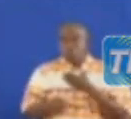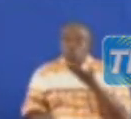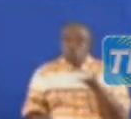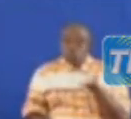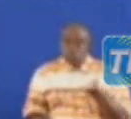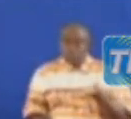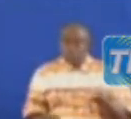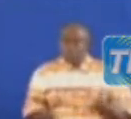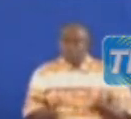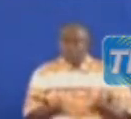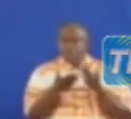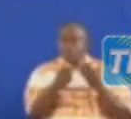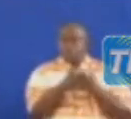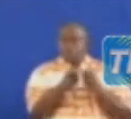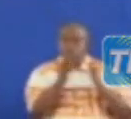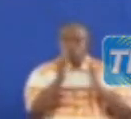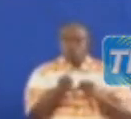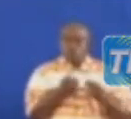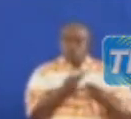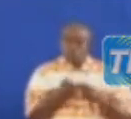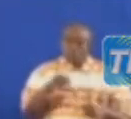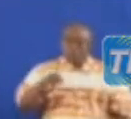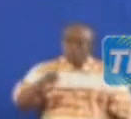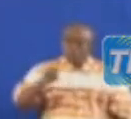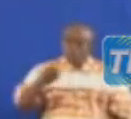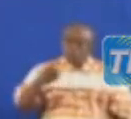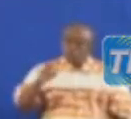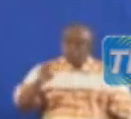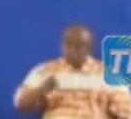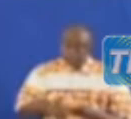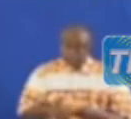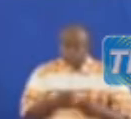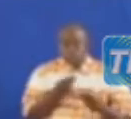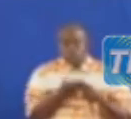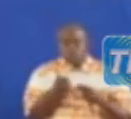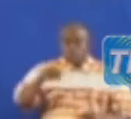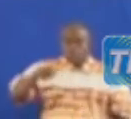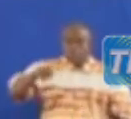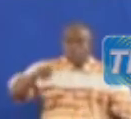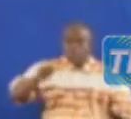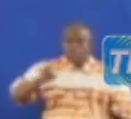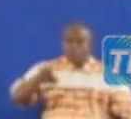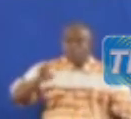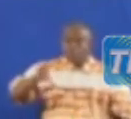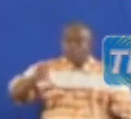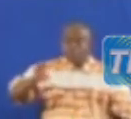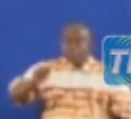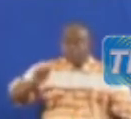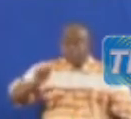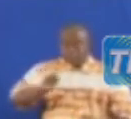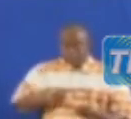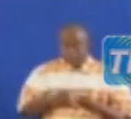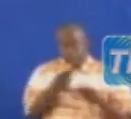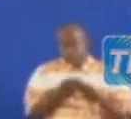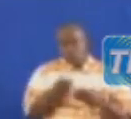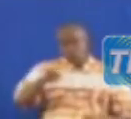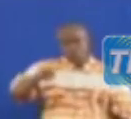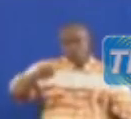na naibu makatibu wakuu Dr. Charles Msonde, Dr. Wilson Mahera na ndugu Sospita